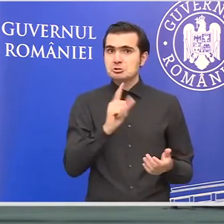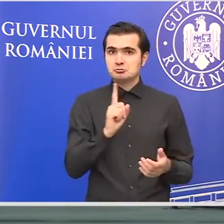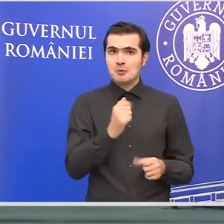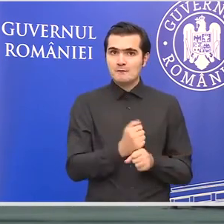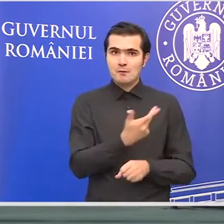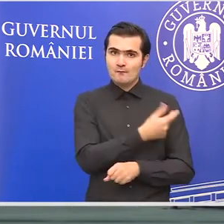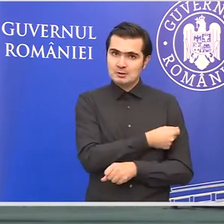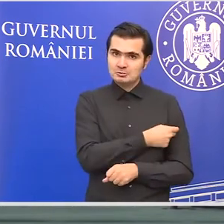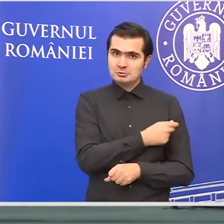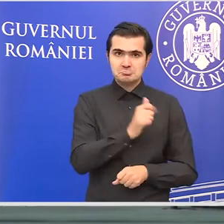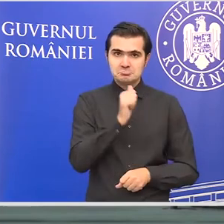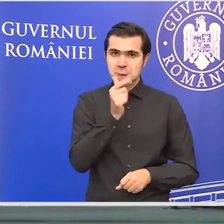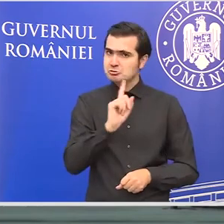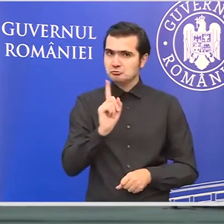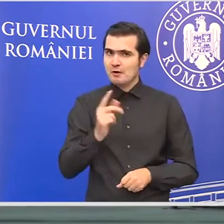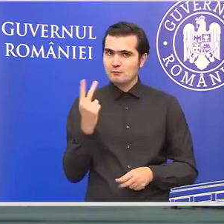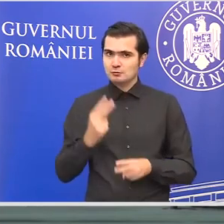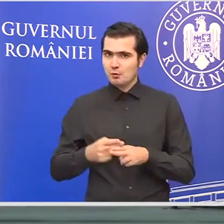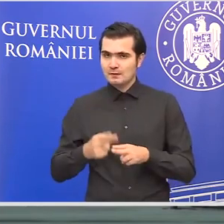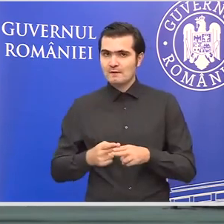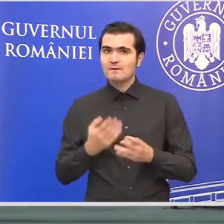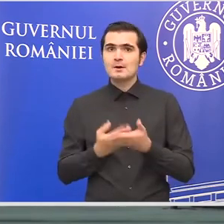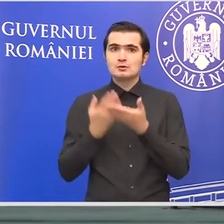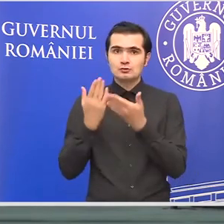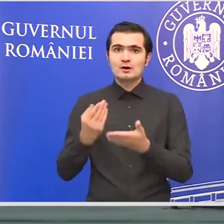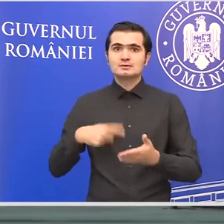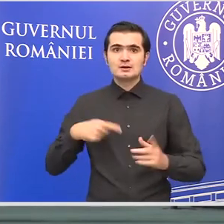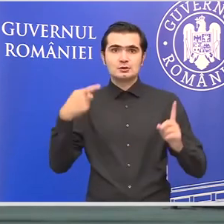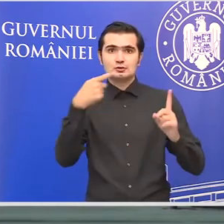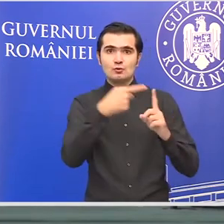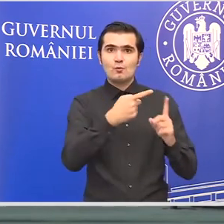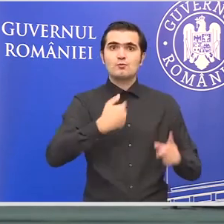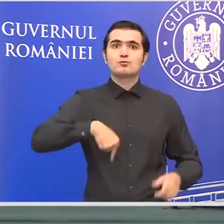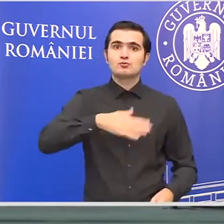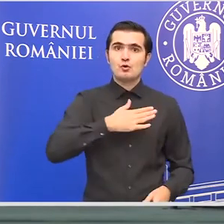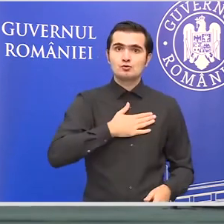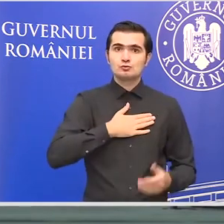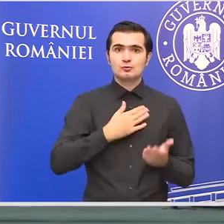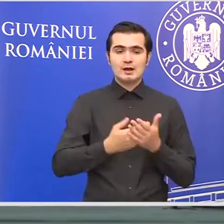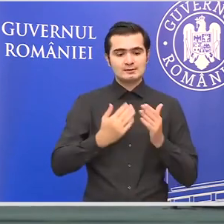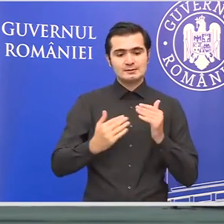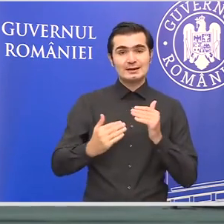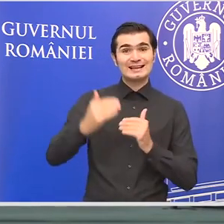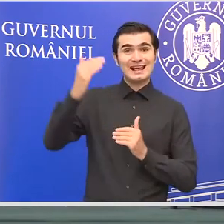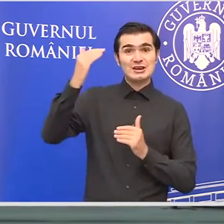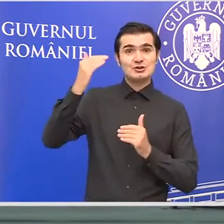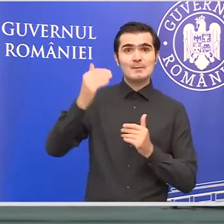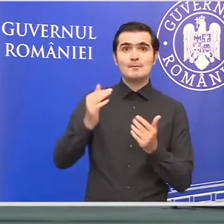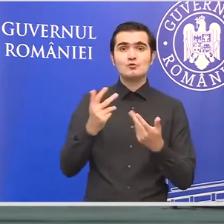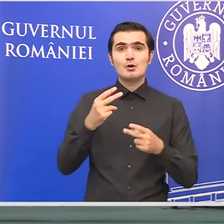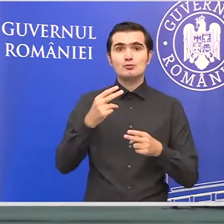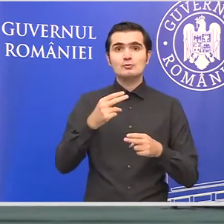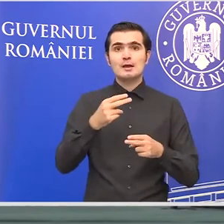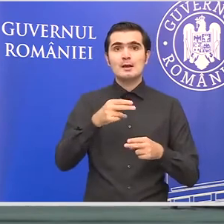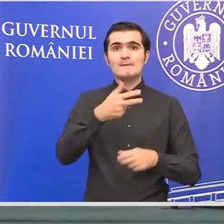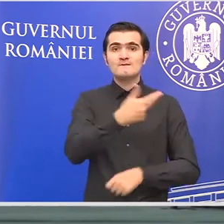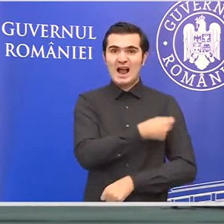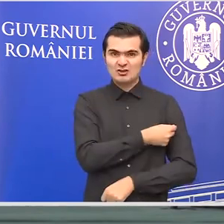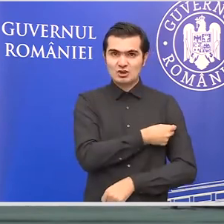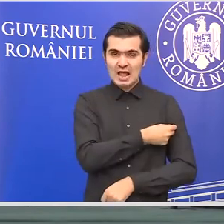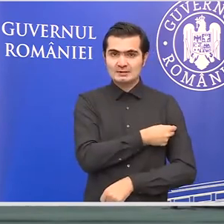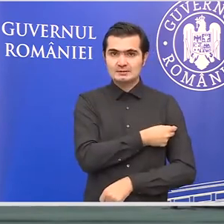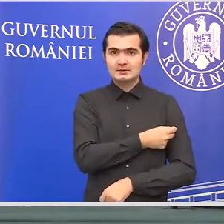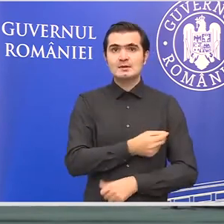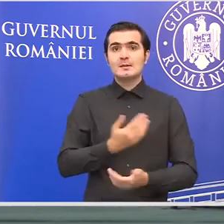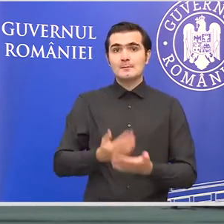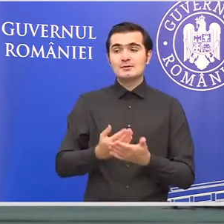nici post-vaccinare. Aici este obiectivul nostru de a crește mai mult numărul celor vaccinați, în mod deosebit din rândul celor